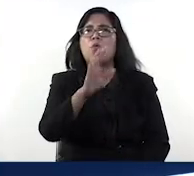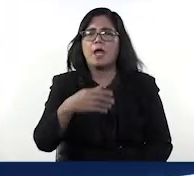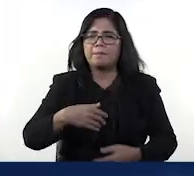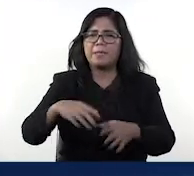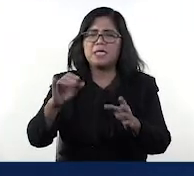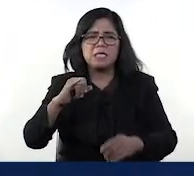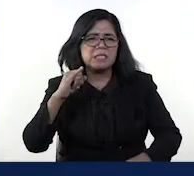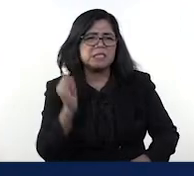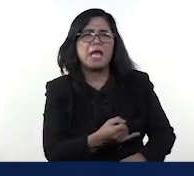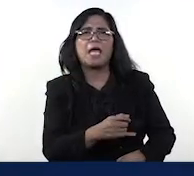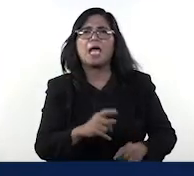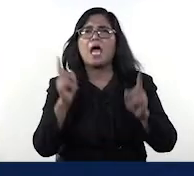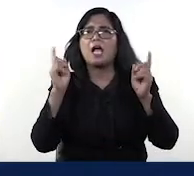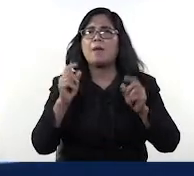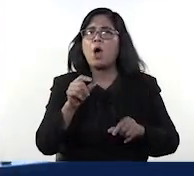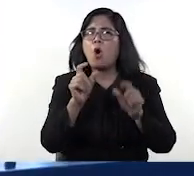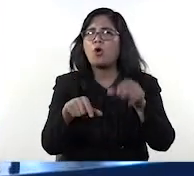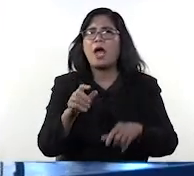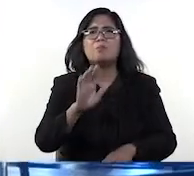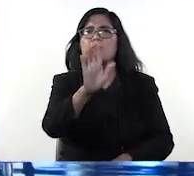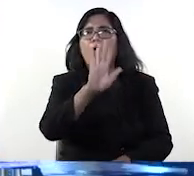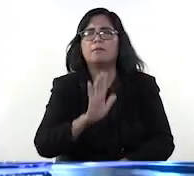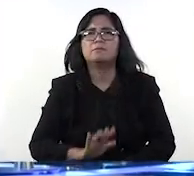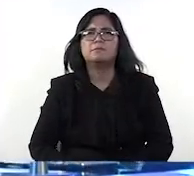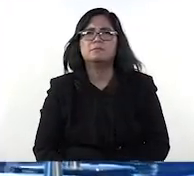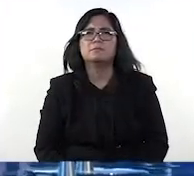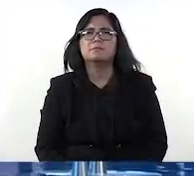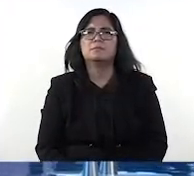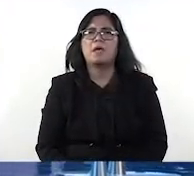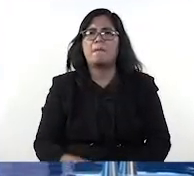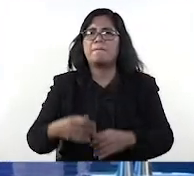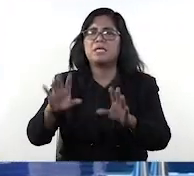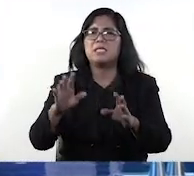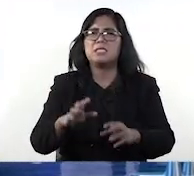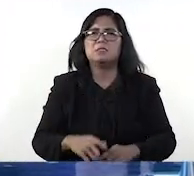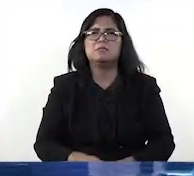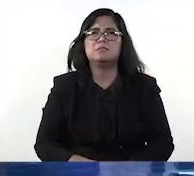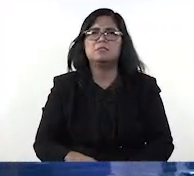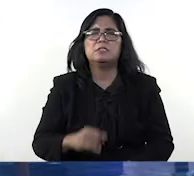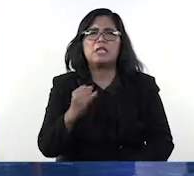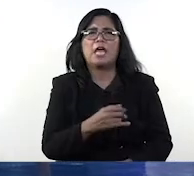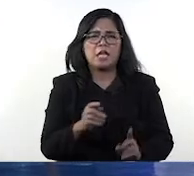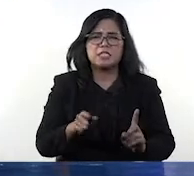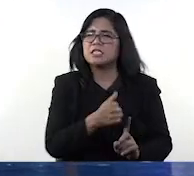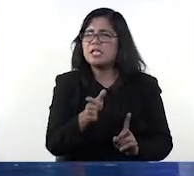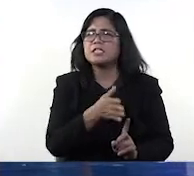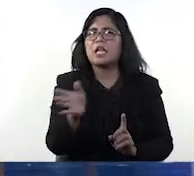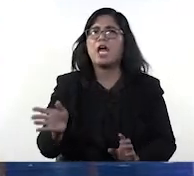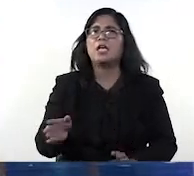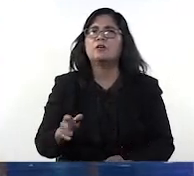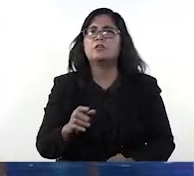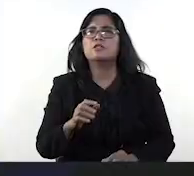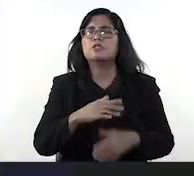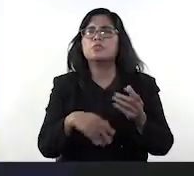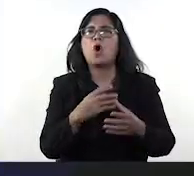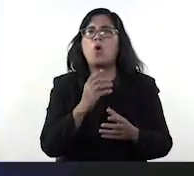Hai bukan dikatakan pergi jelekkan agama orang Hai Putri jelek kan pandangan orang sesatkan semua